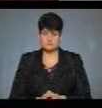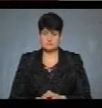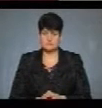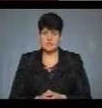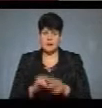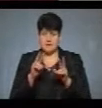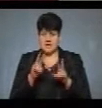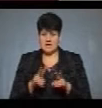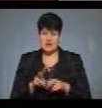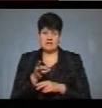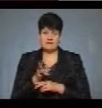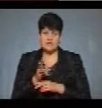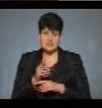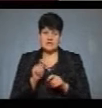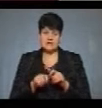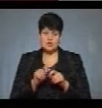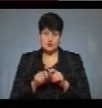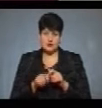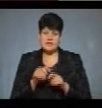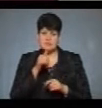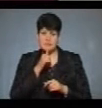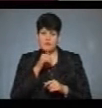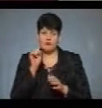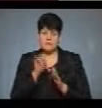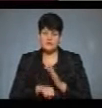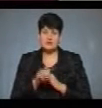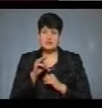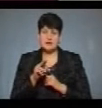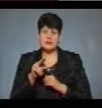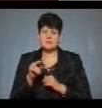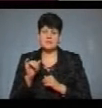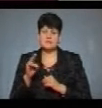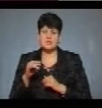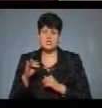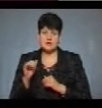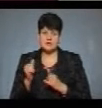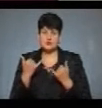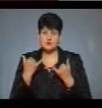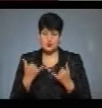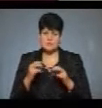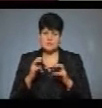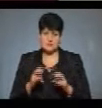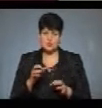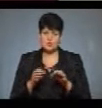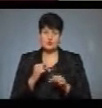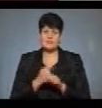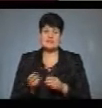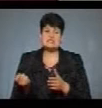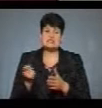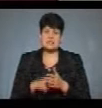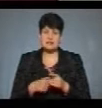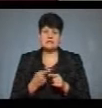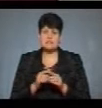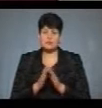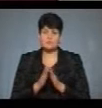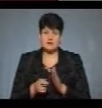Перегляд відео зі слідчого експерименту вбивства тернополянки Тетяни Підвашецької на сьогоднішньому засіданні суду зробили закритим. Таке